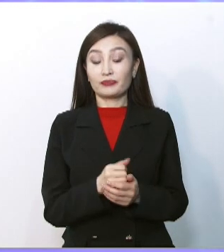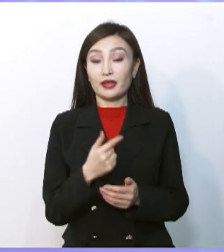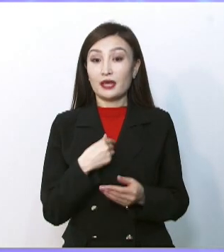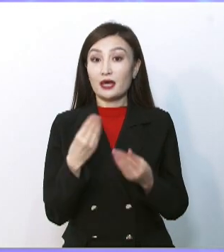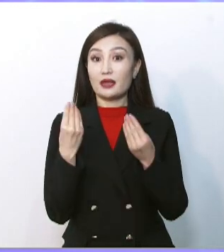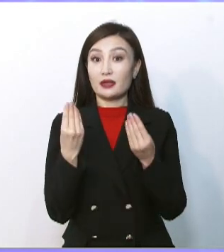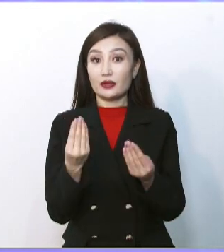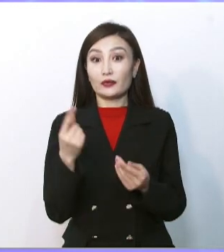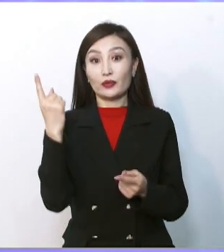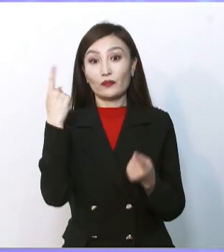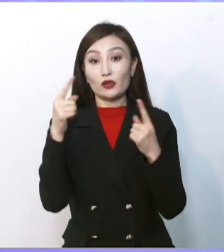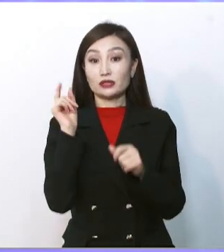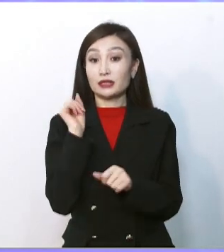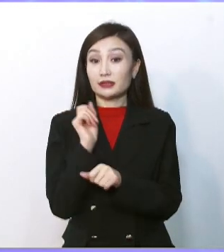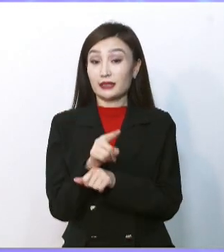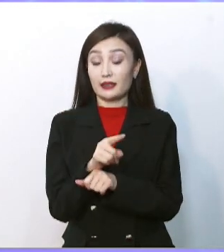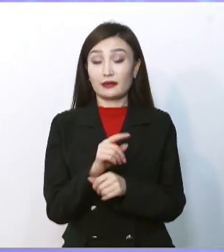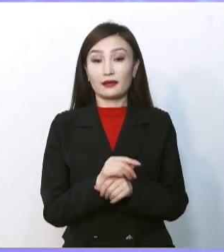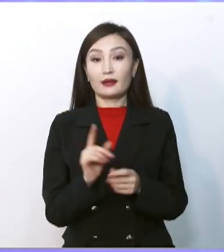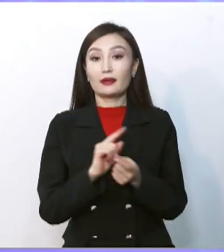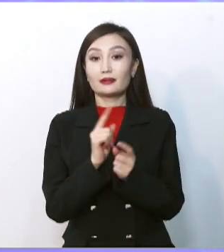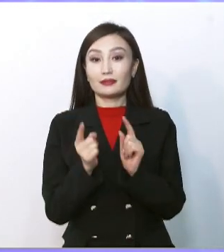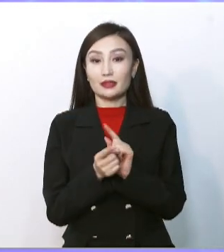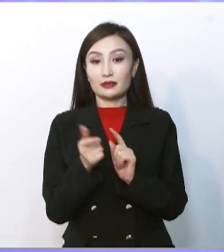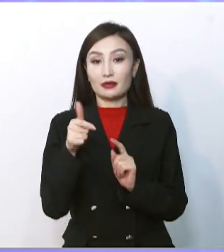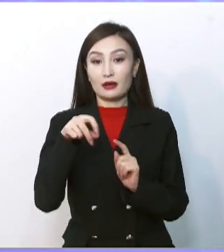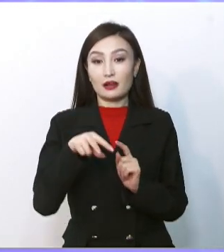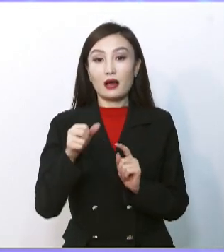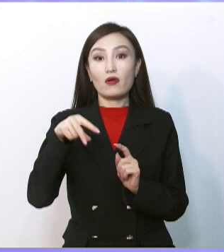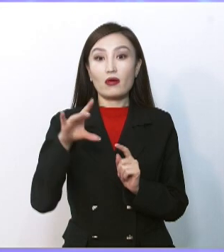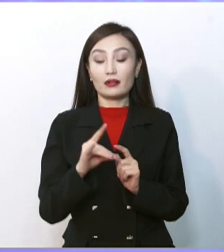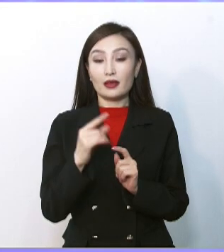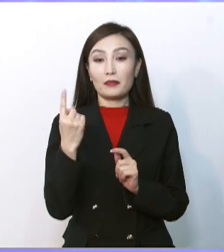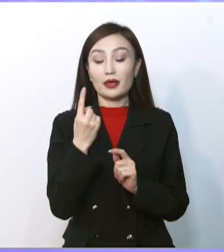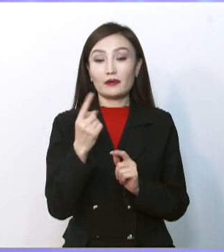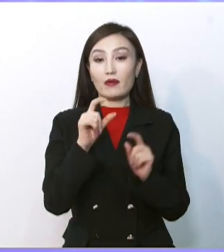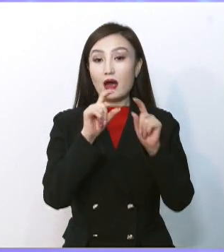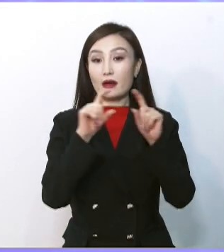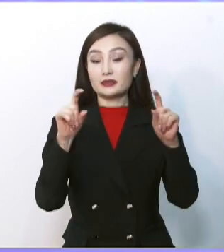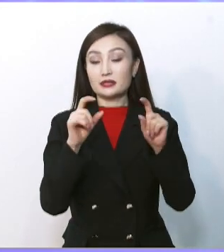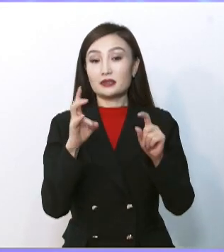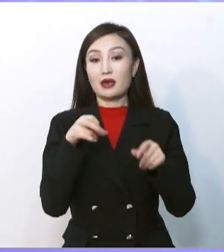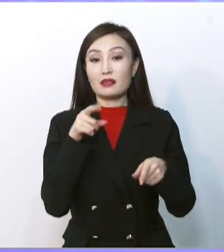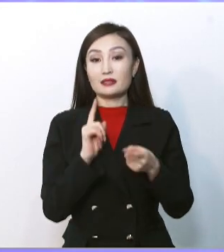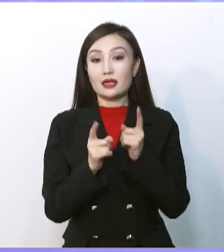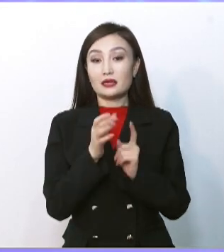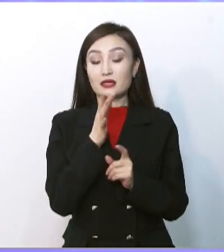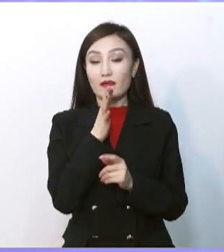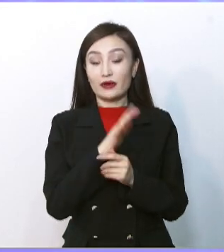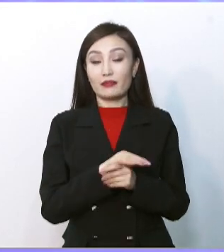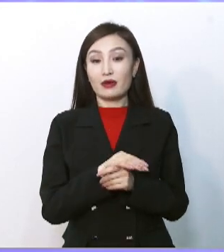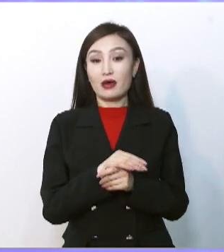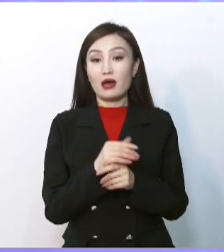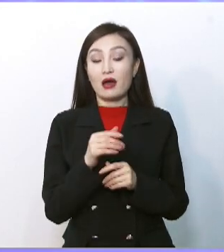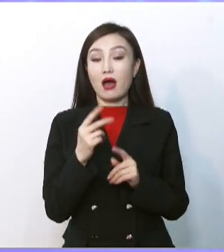даю творческое задание. Измените глаголы первого абзаца на настоящее время,